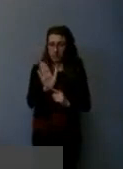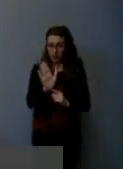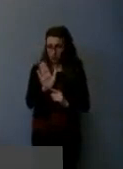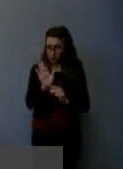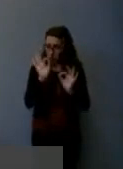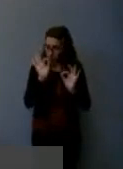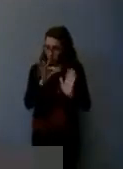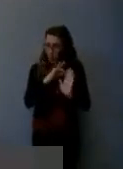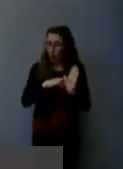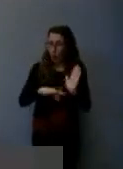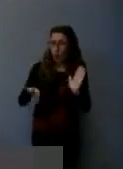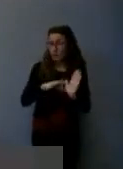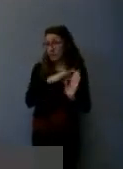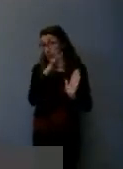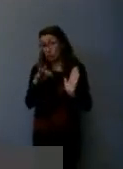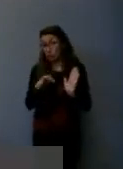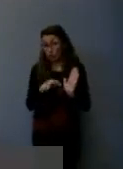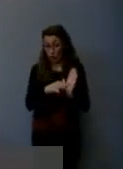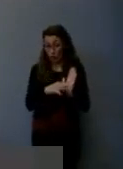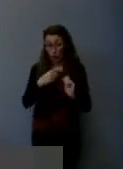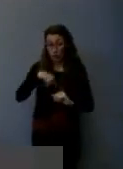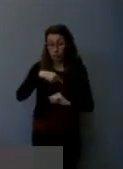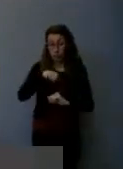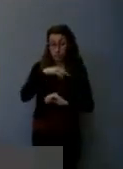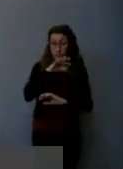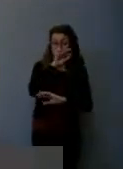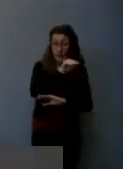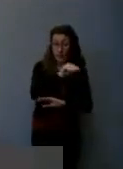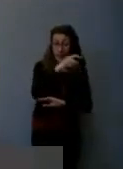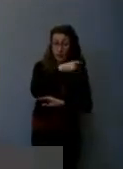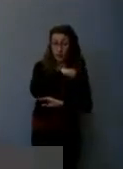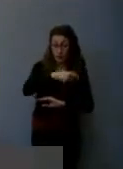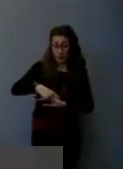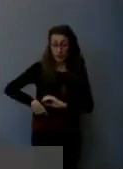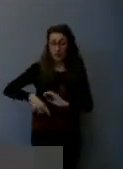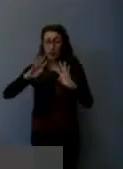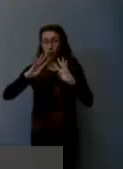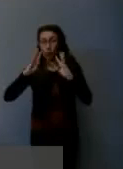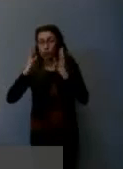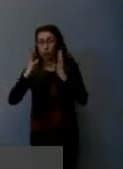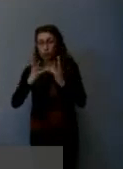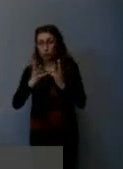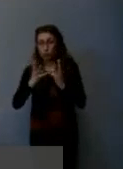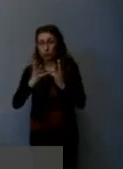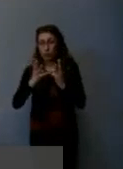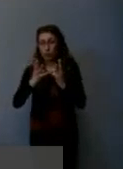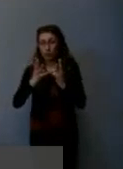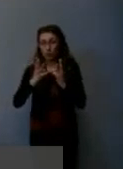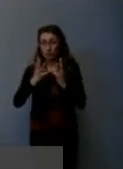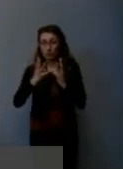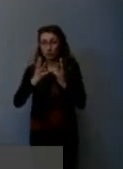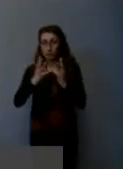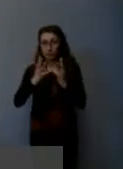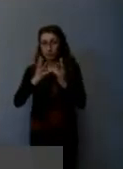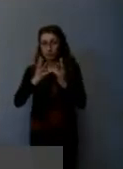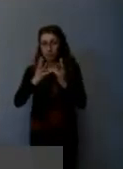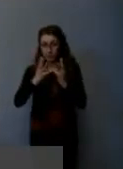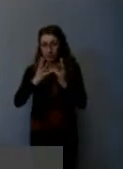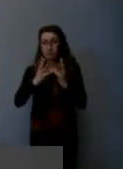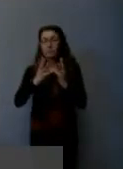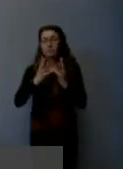si impegna sindaco e giunta per i seguenti adempimenti: